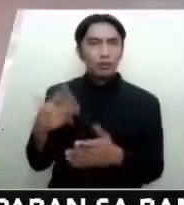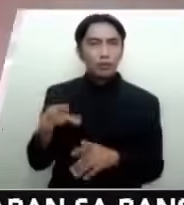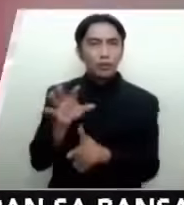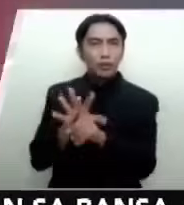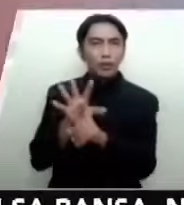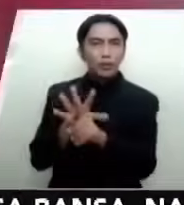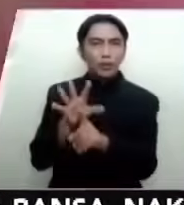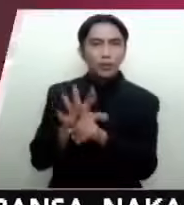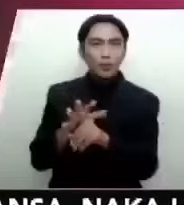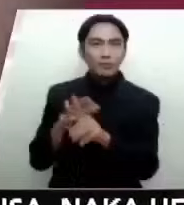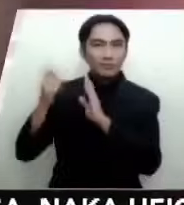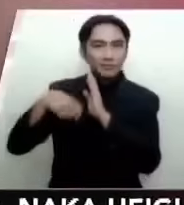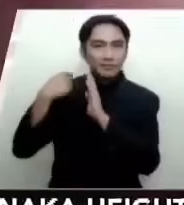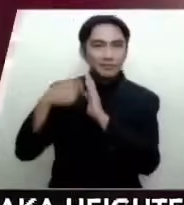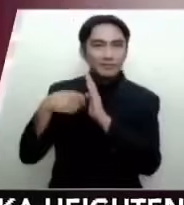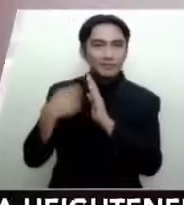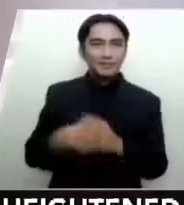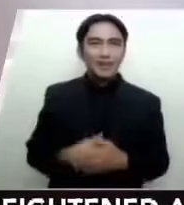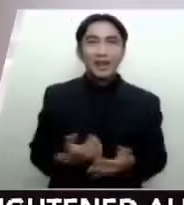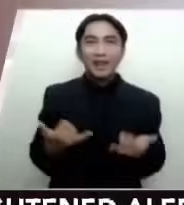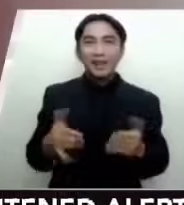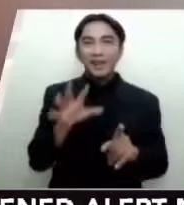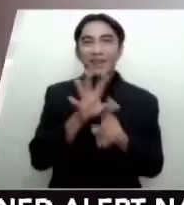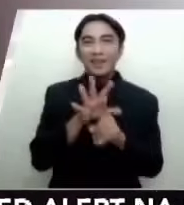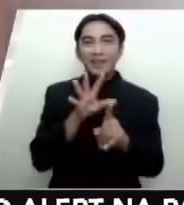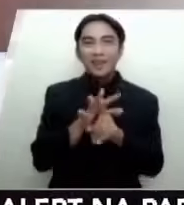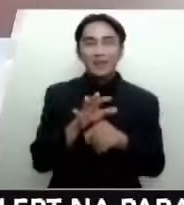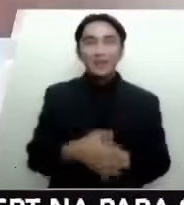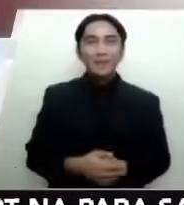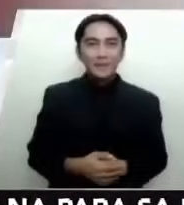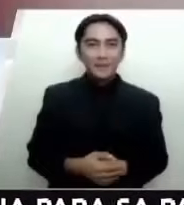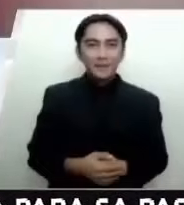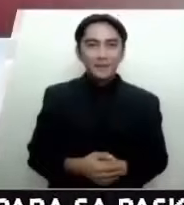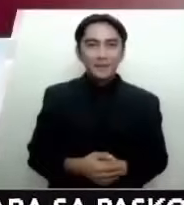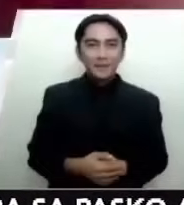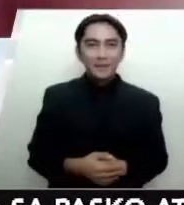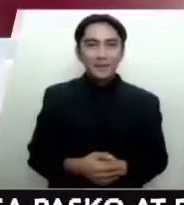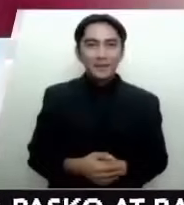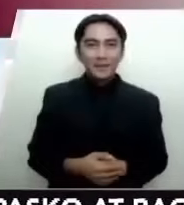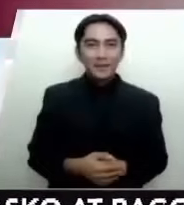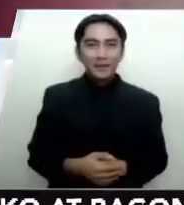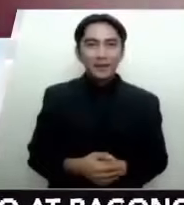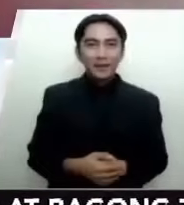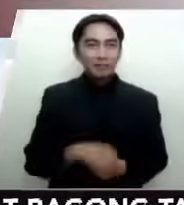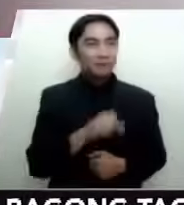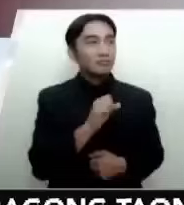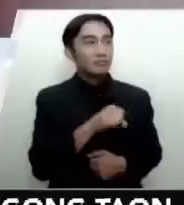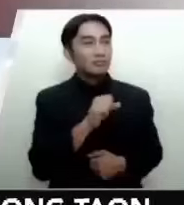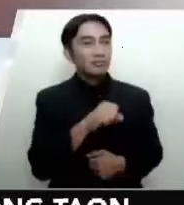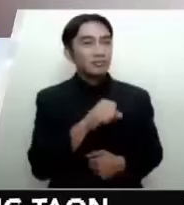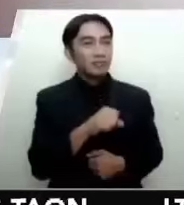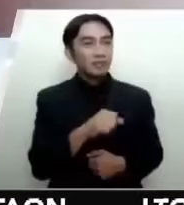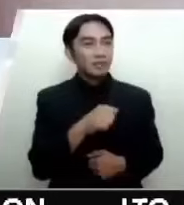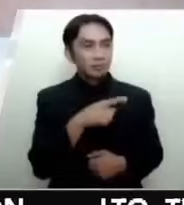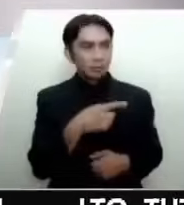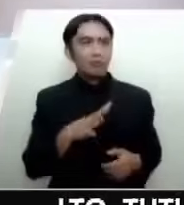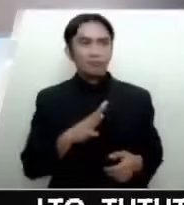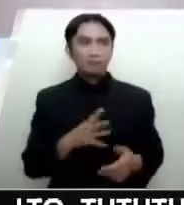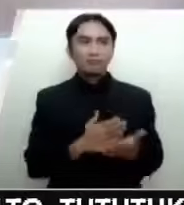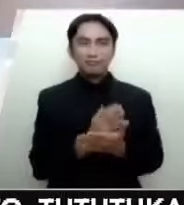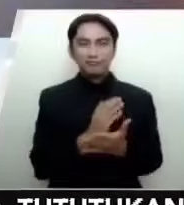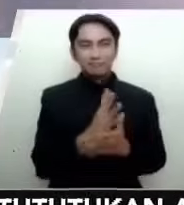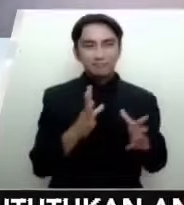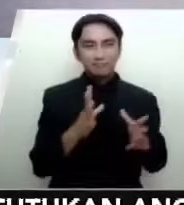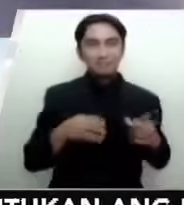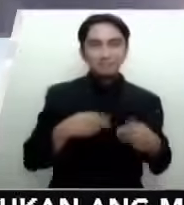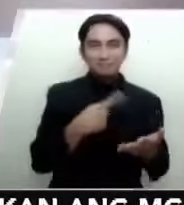ito. Trending talaga. Pero yung mga klase niya, todo bigay din, ha? Ay, oo. Hindi rin magpapaawat, di ba? Yan ang